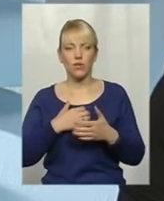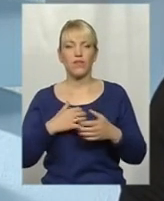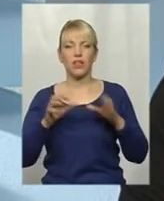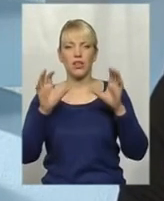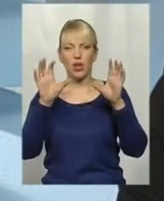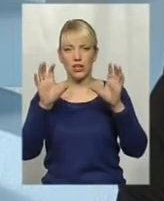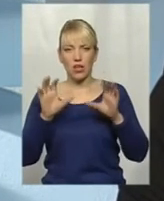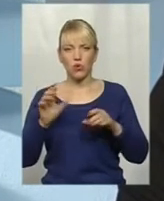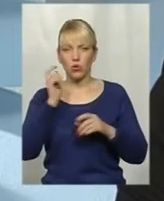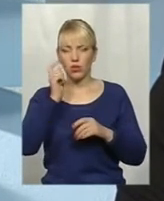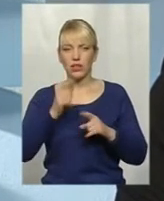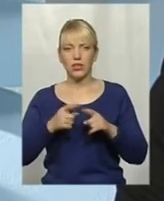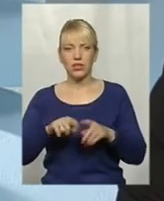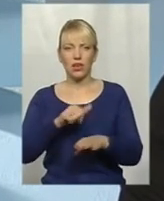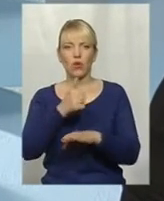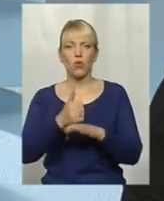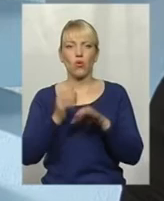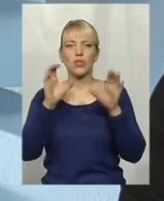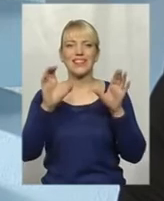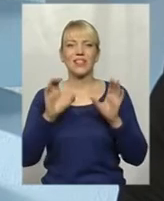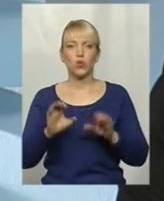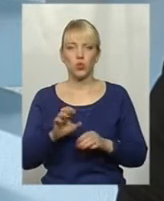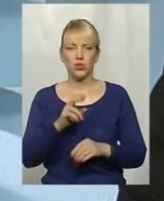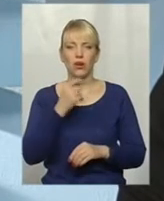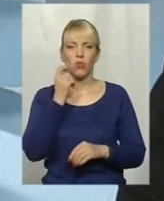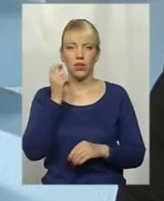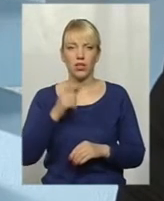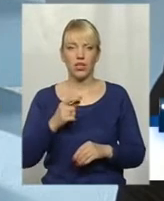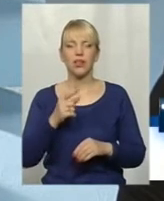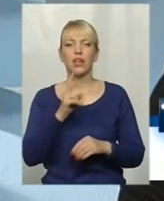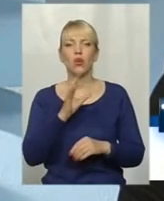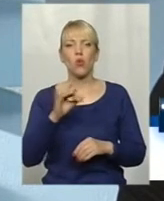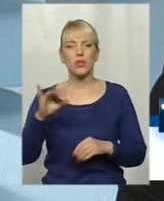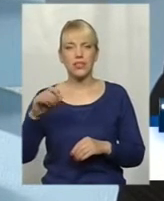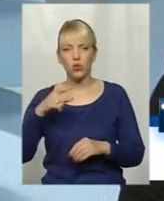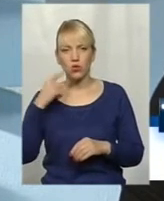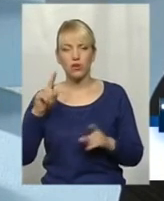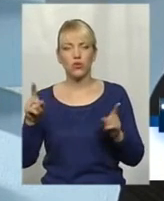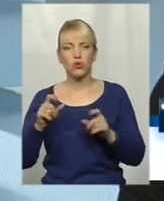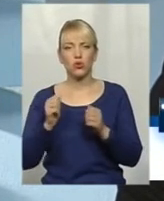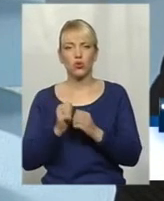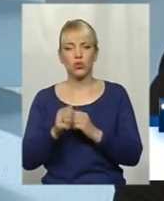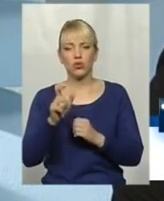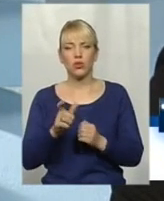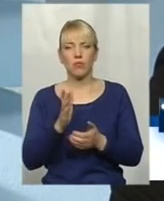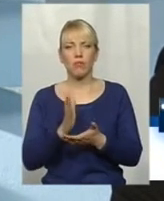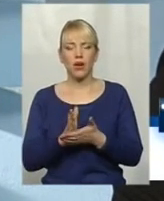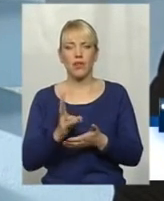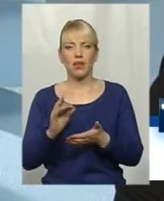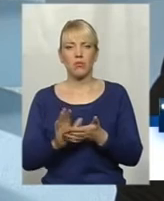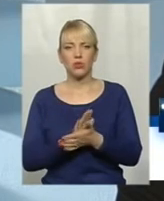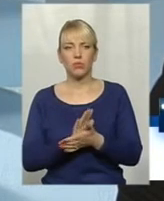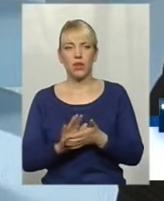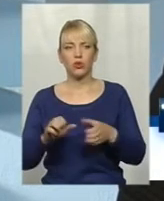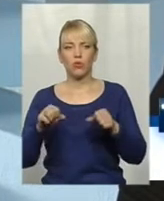І Конституція України у своїй 59 статті визначає, що кожна особа має право на безоплатну правову